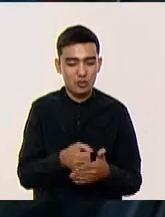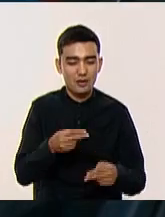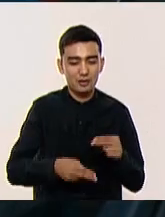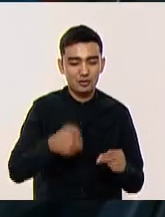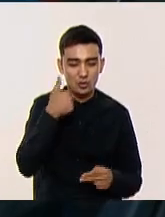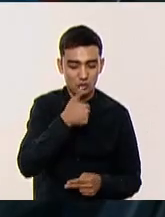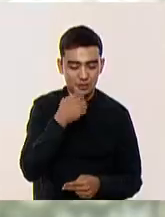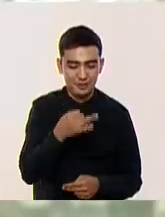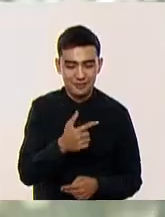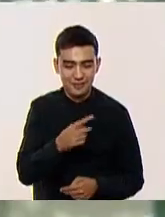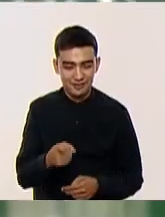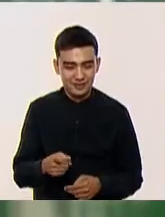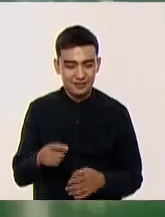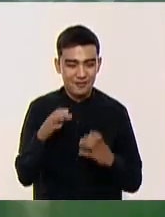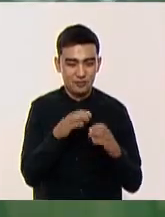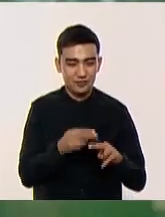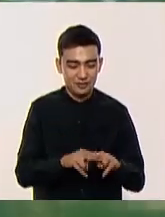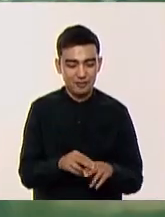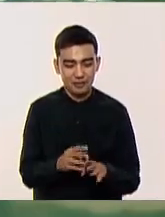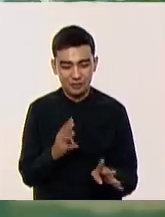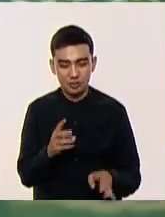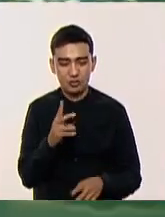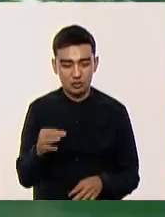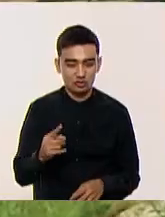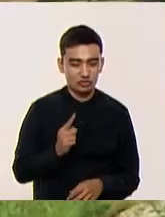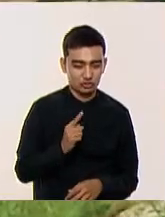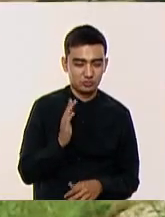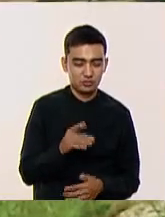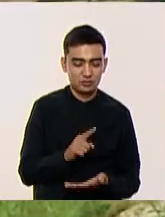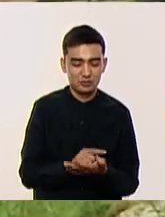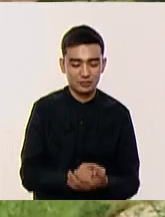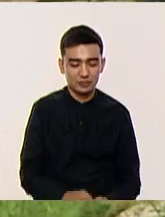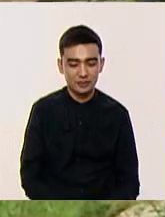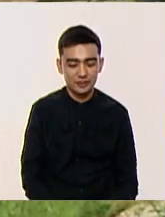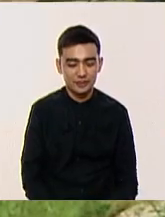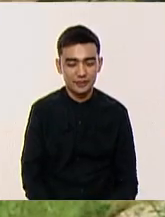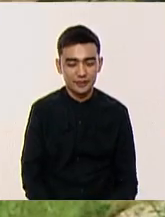газ кезегіне кеткен қоғамдық көліктерді жұрттың әлі сағаттап тосуына тура келетін